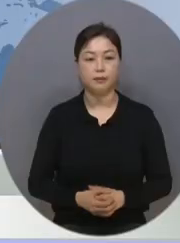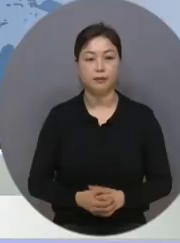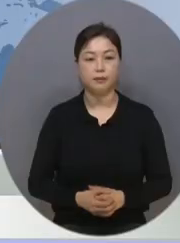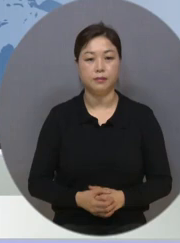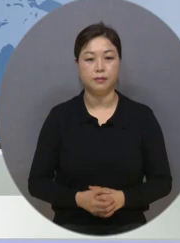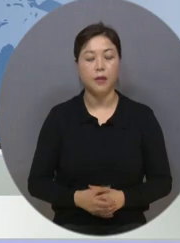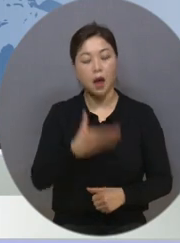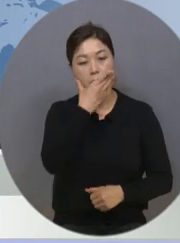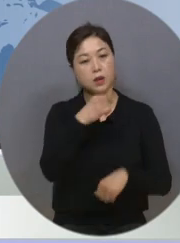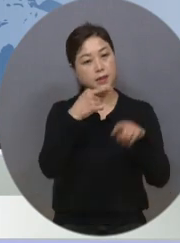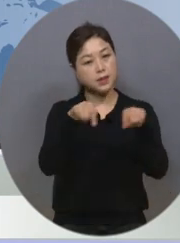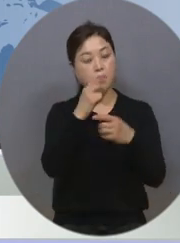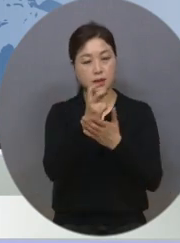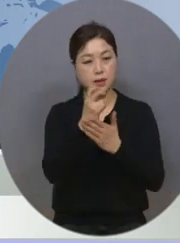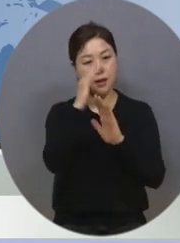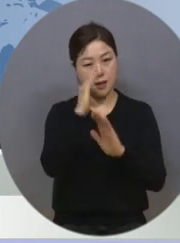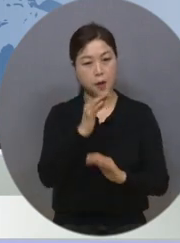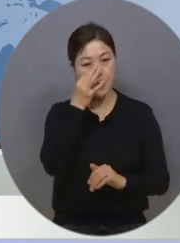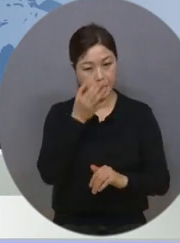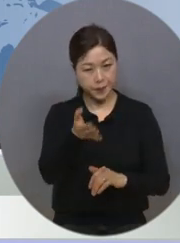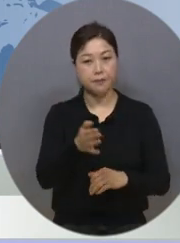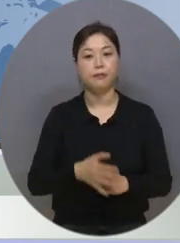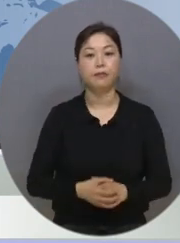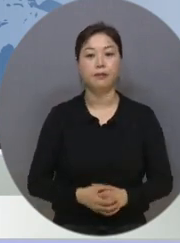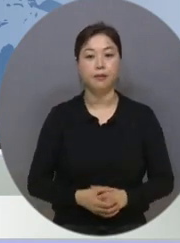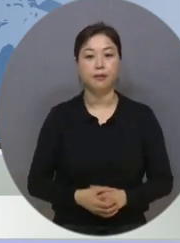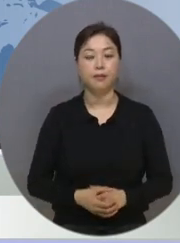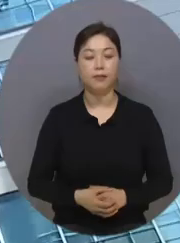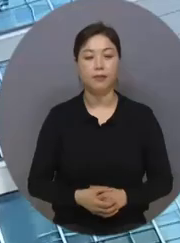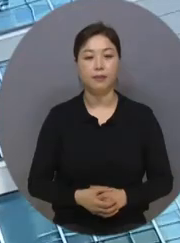이어서 복지계 정책 소식 만나보겠습니다.